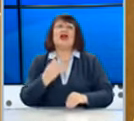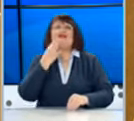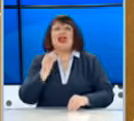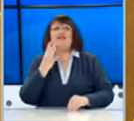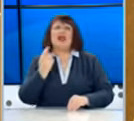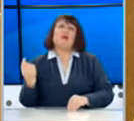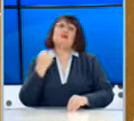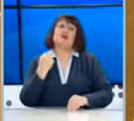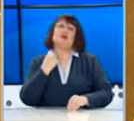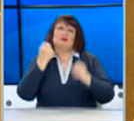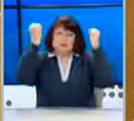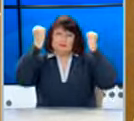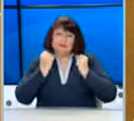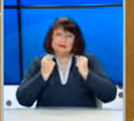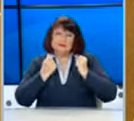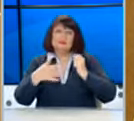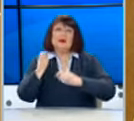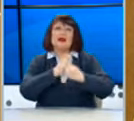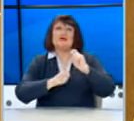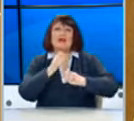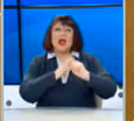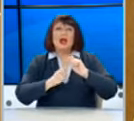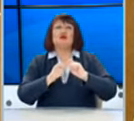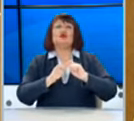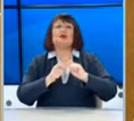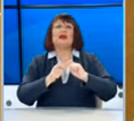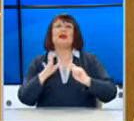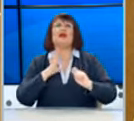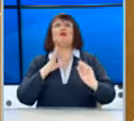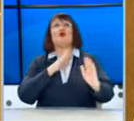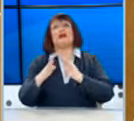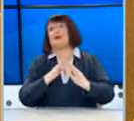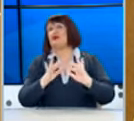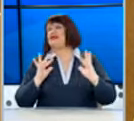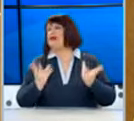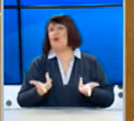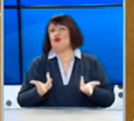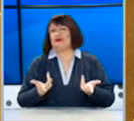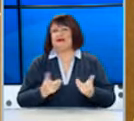έχουν περάσει για να ανασυγκροτηθεί η πολιτική προστασία?